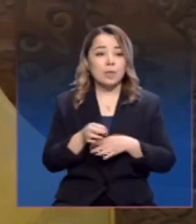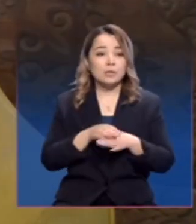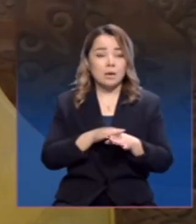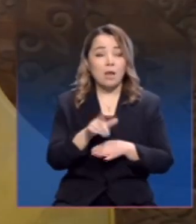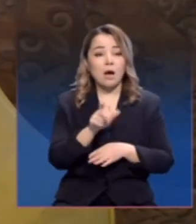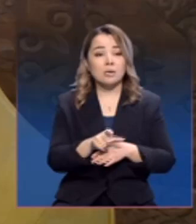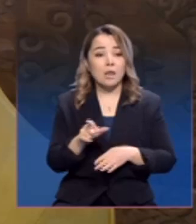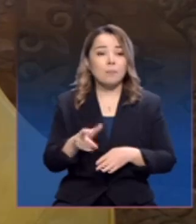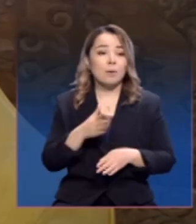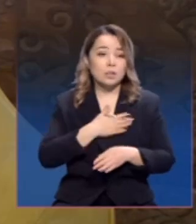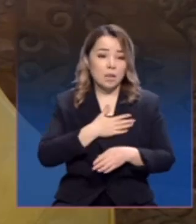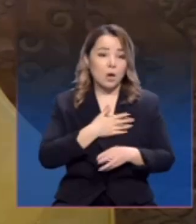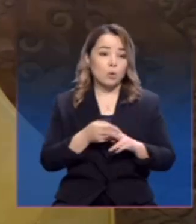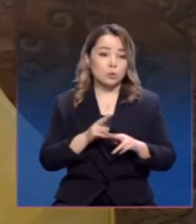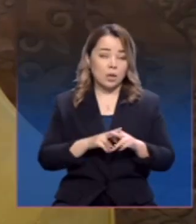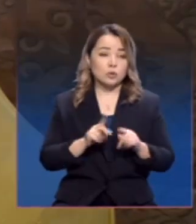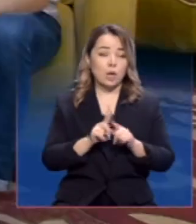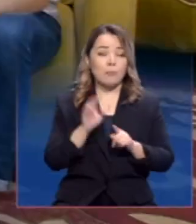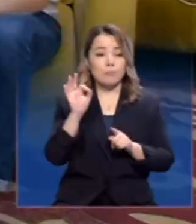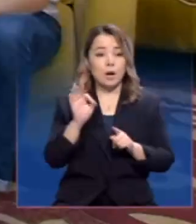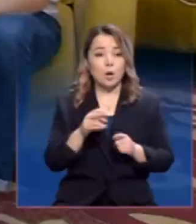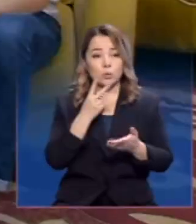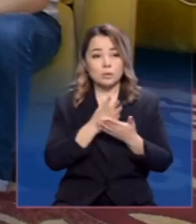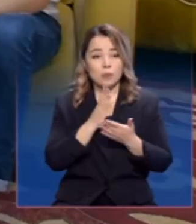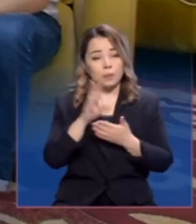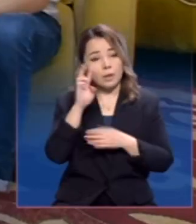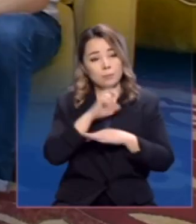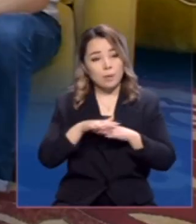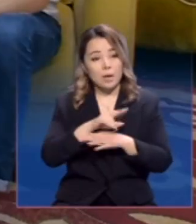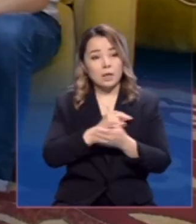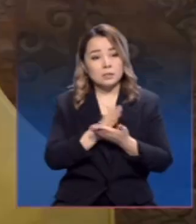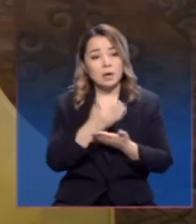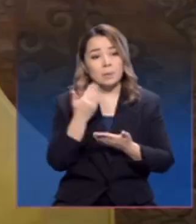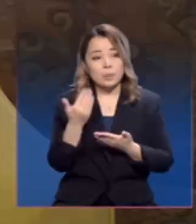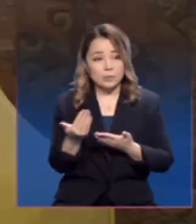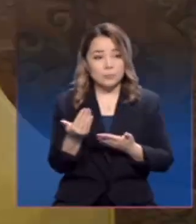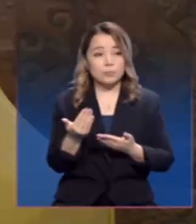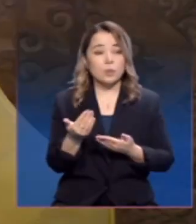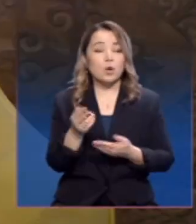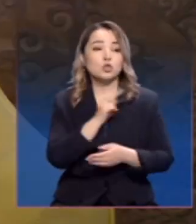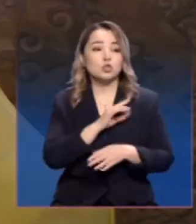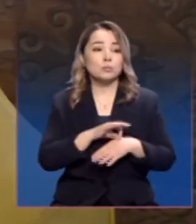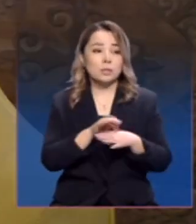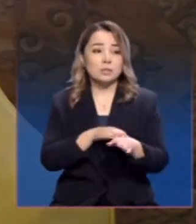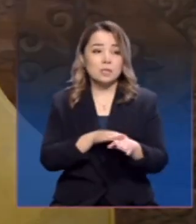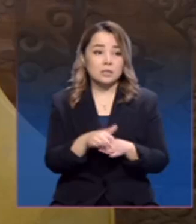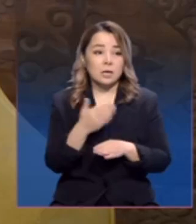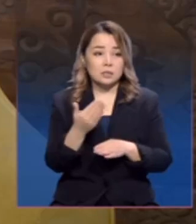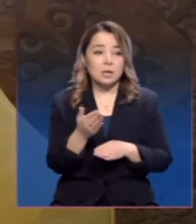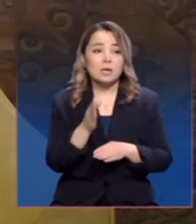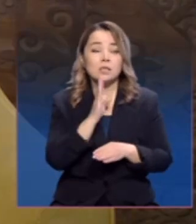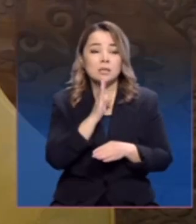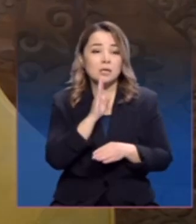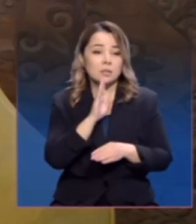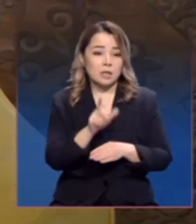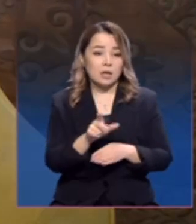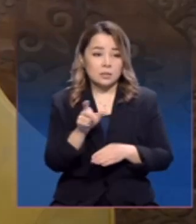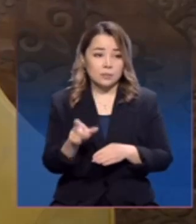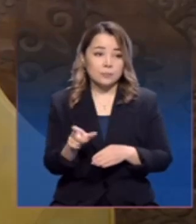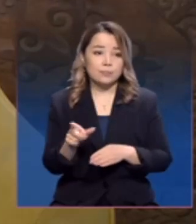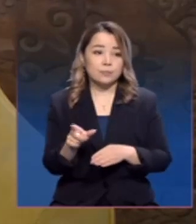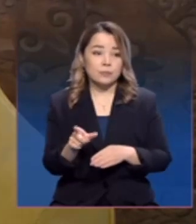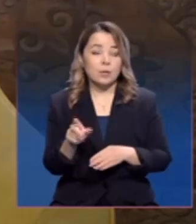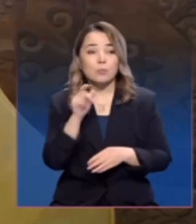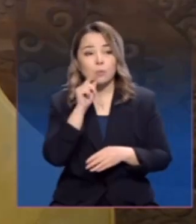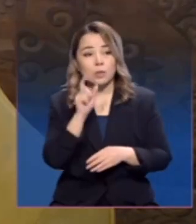біздің азаматтарымыздың 9%-ын құрайды. Мемлекеттік қызметте жұмыс істейтін қыз-келіншектер